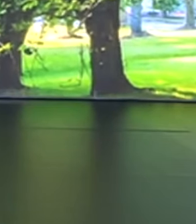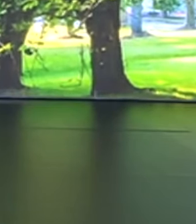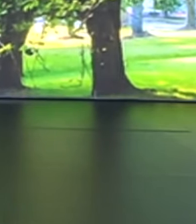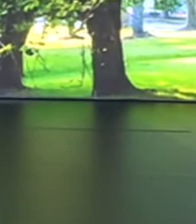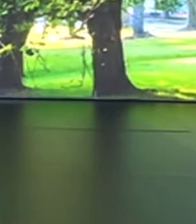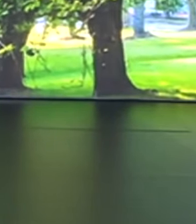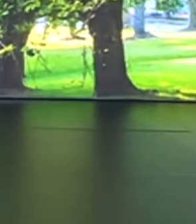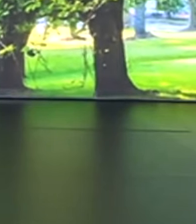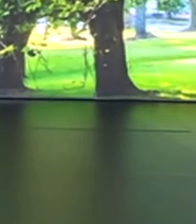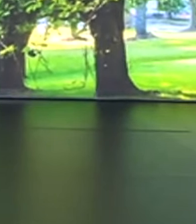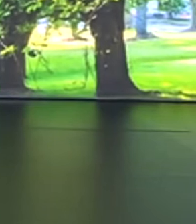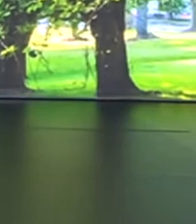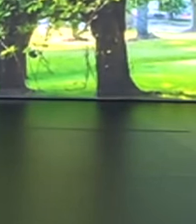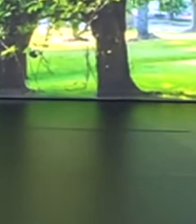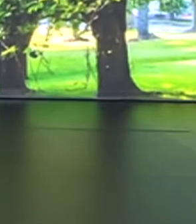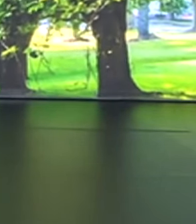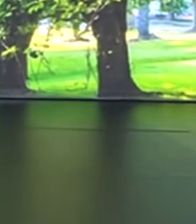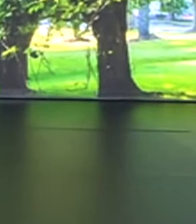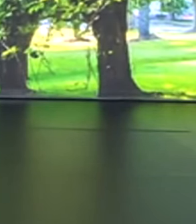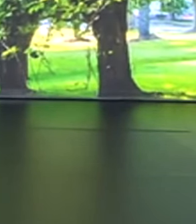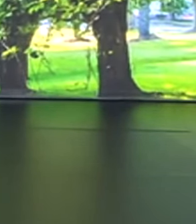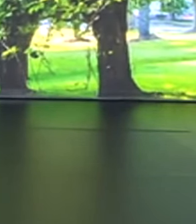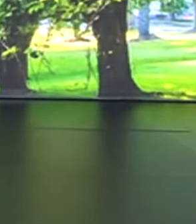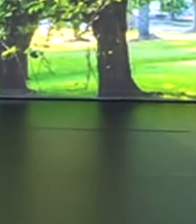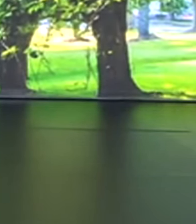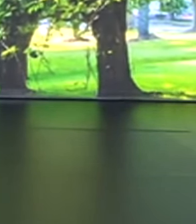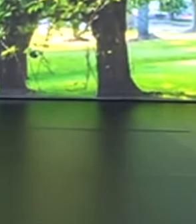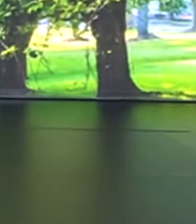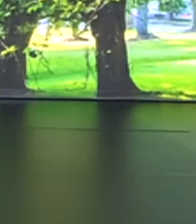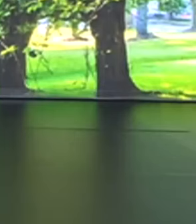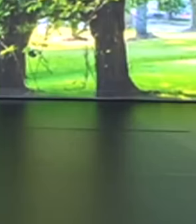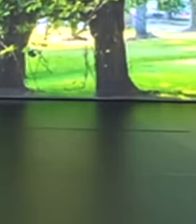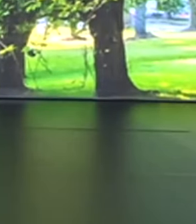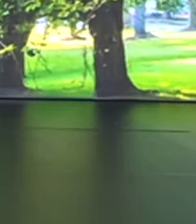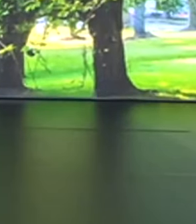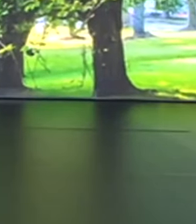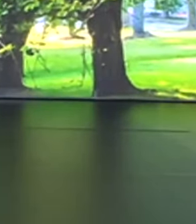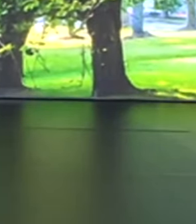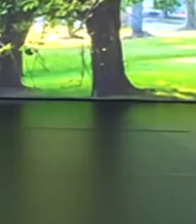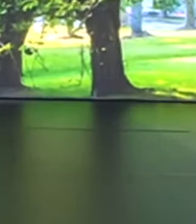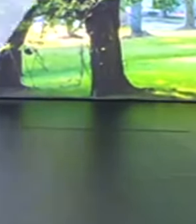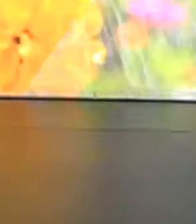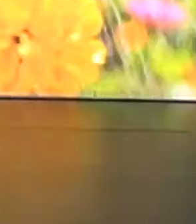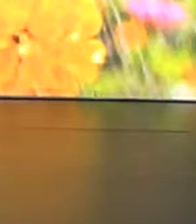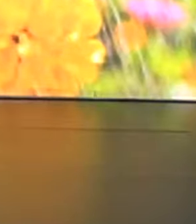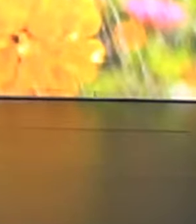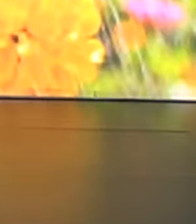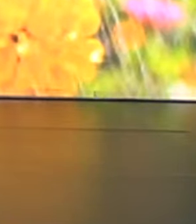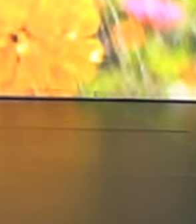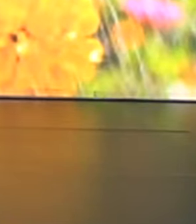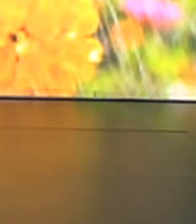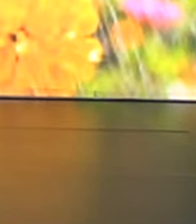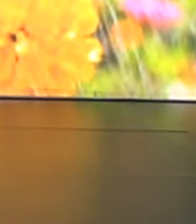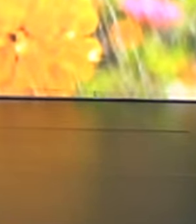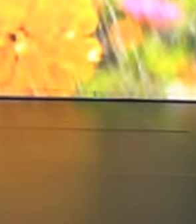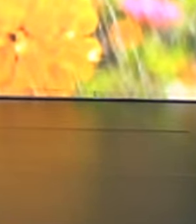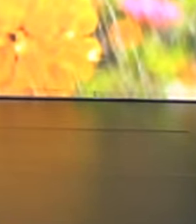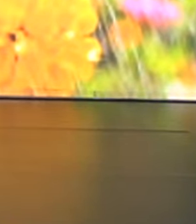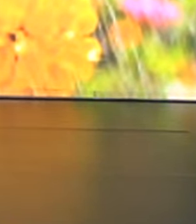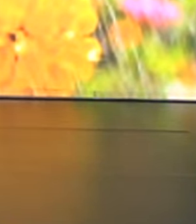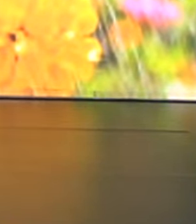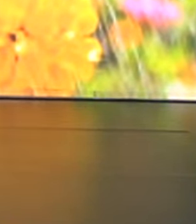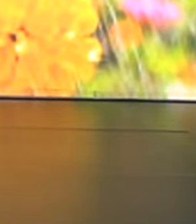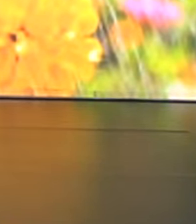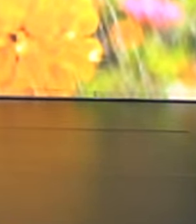ауа температурасы түнде 21, күндіз 26 градусқа дейін көтеріледі. Оңтүстікте күн құбылмалы, Талдықорған мен